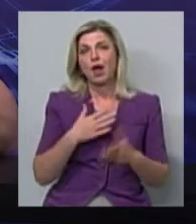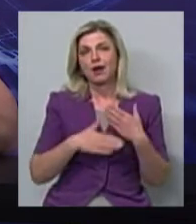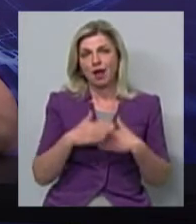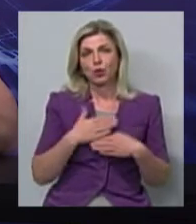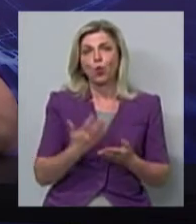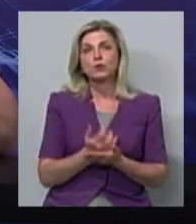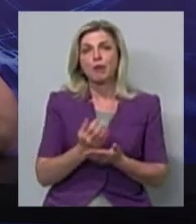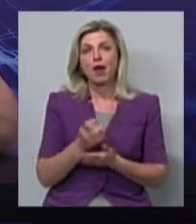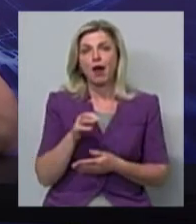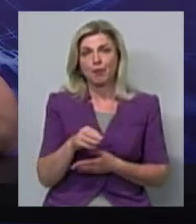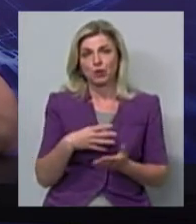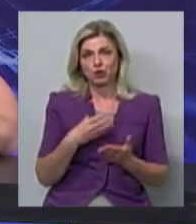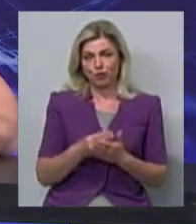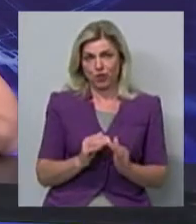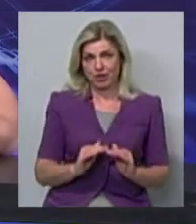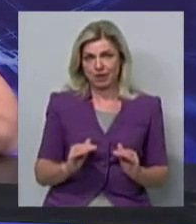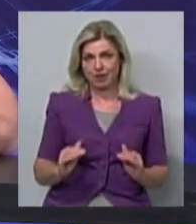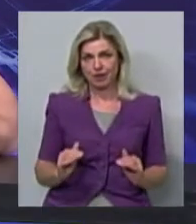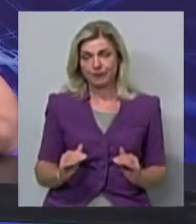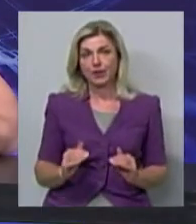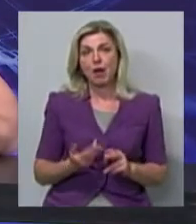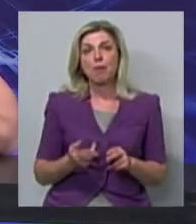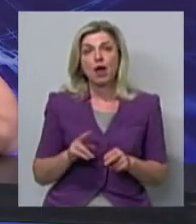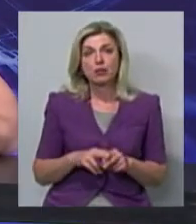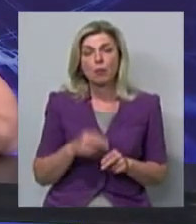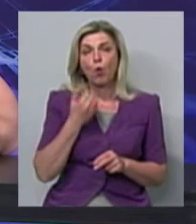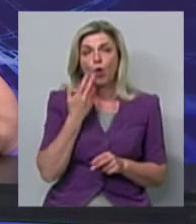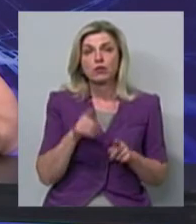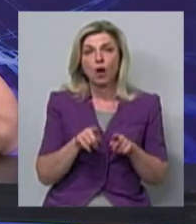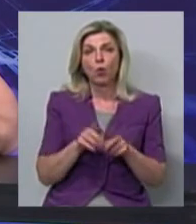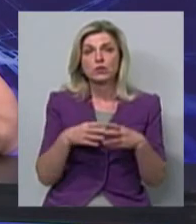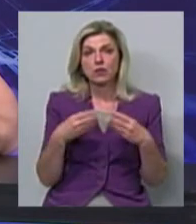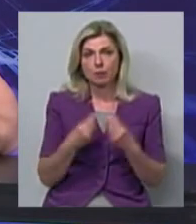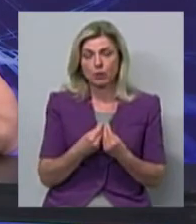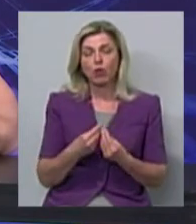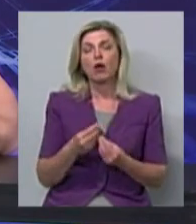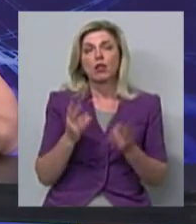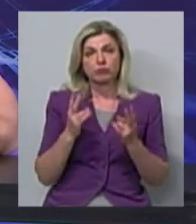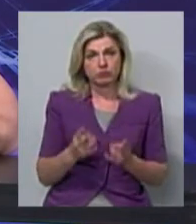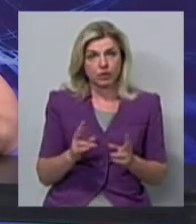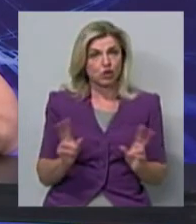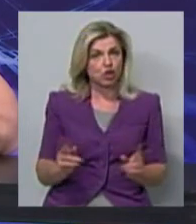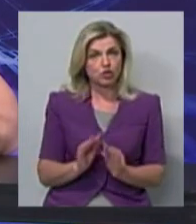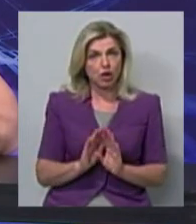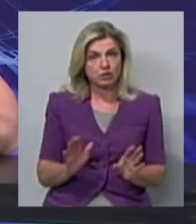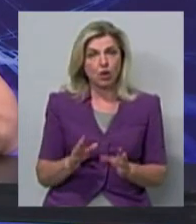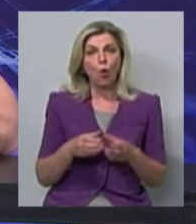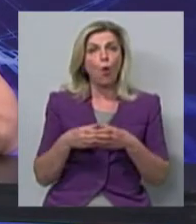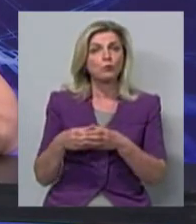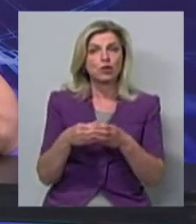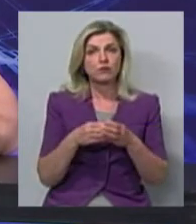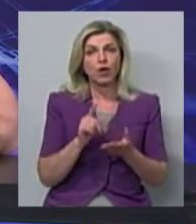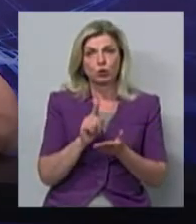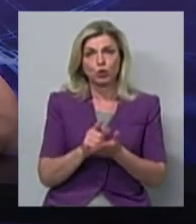успехам своих детей. Поэтому, когда в такую семью приходит вот такое несчастье, то общество